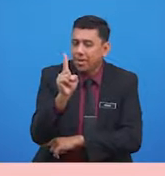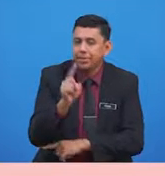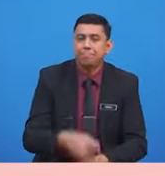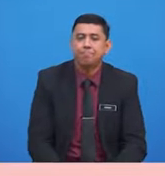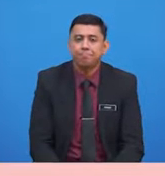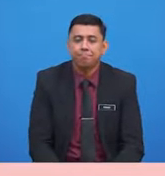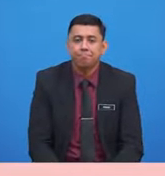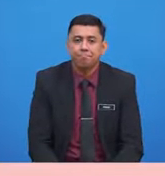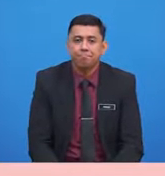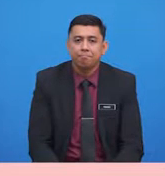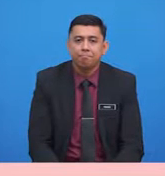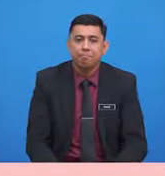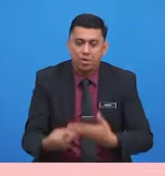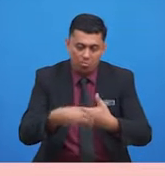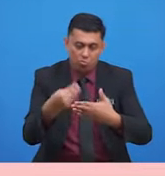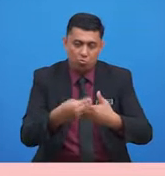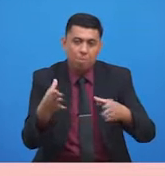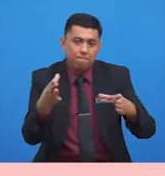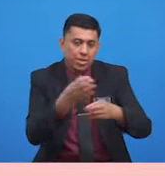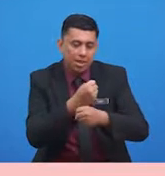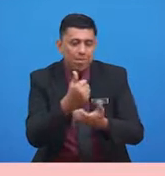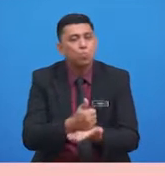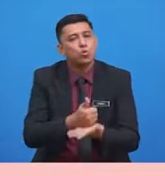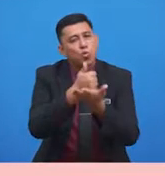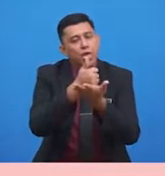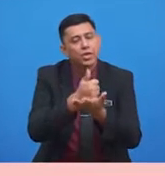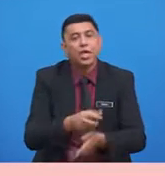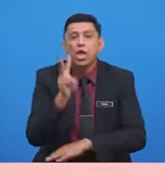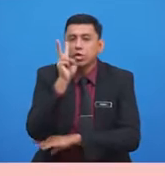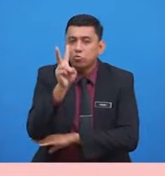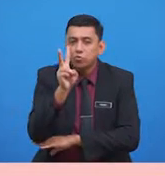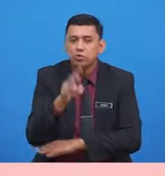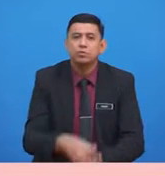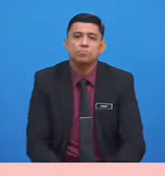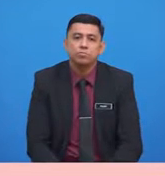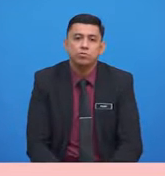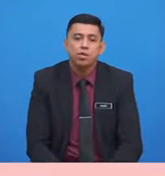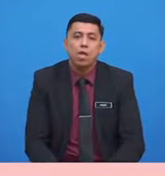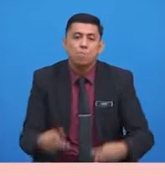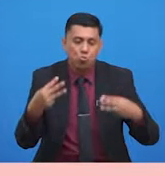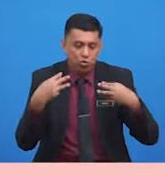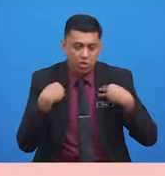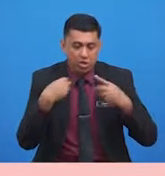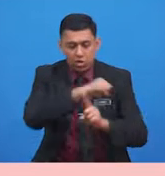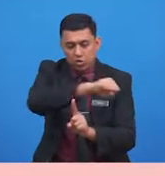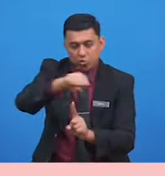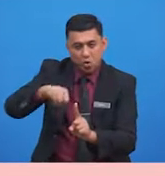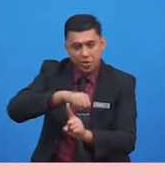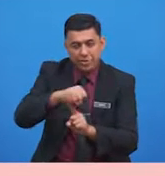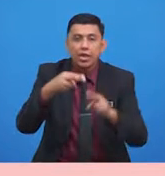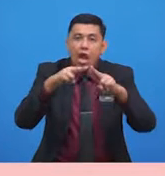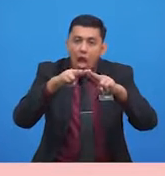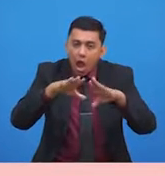ialah mudah mendapat pertolongan. Kedua, mewujudkan suasana